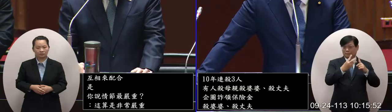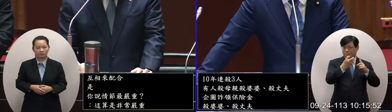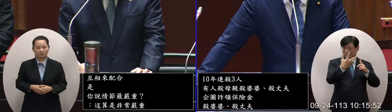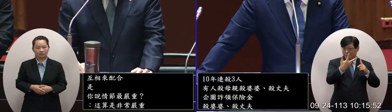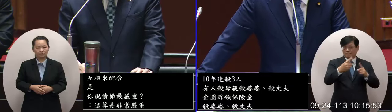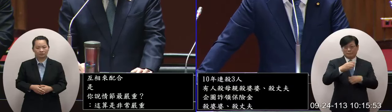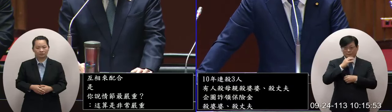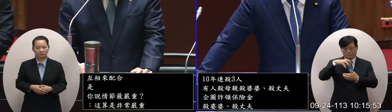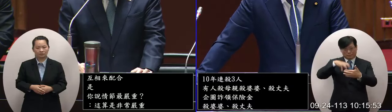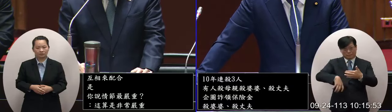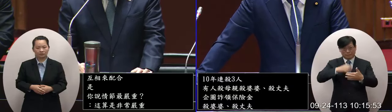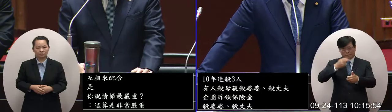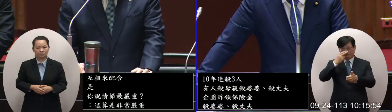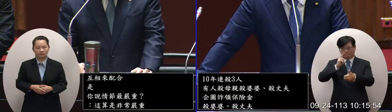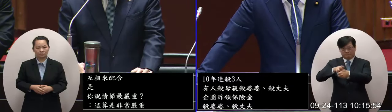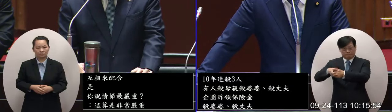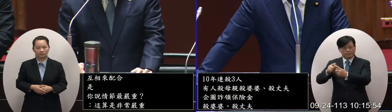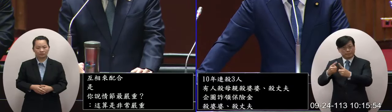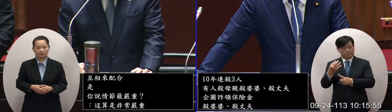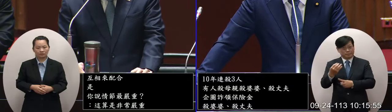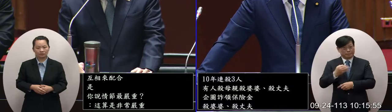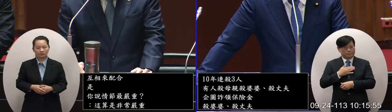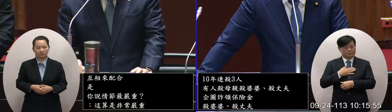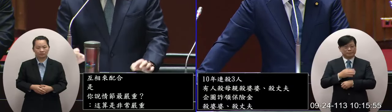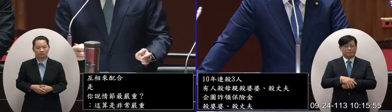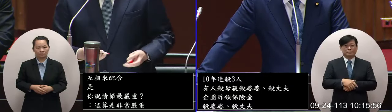要背负多少人命吗？你知道吗？